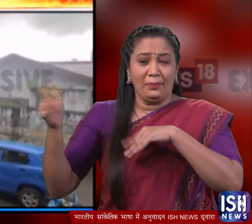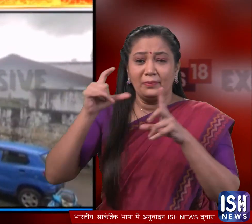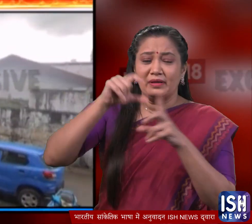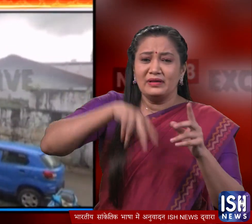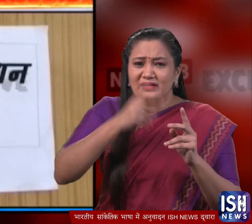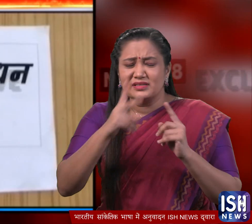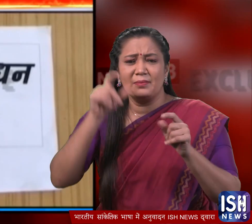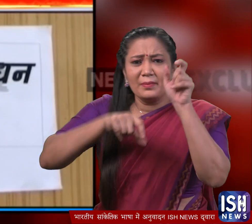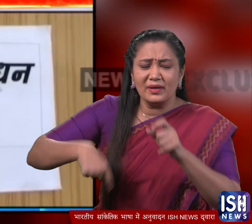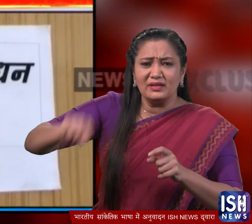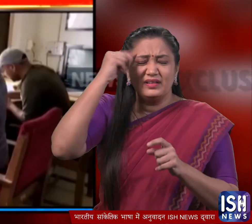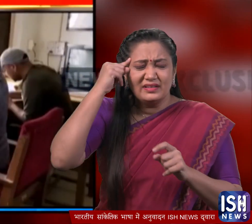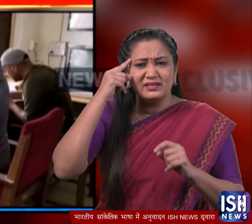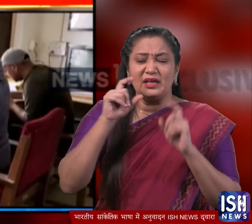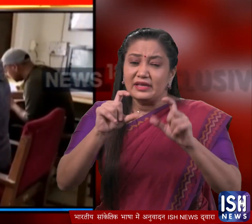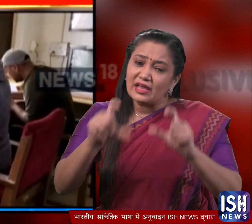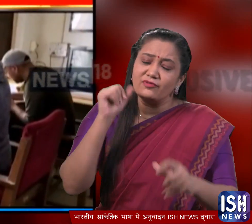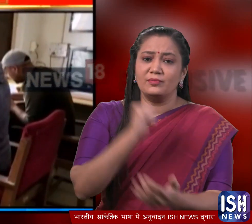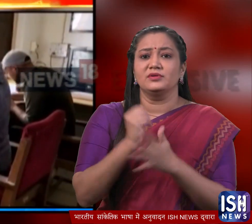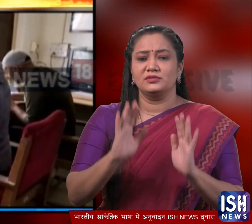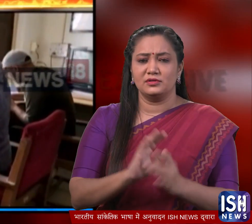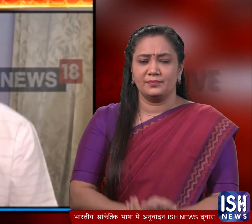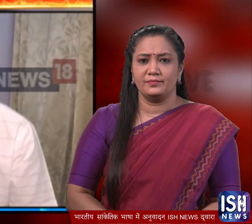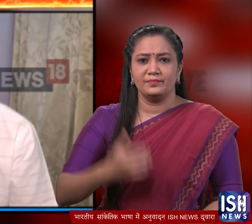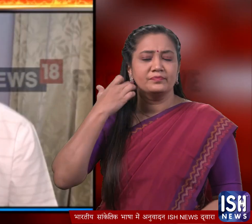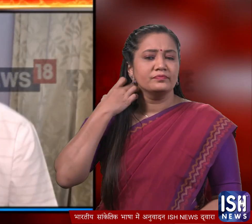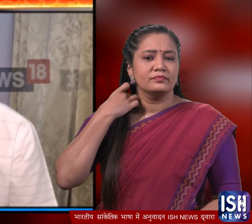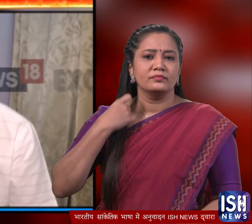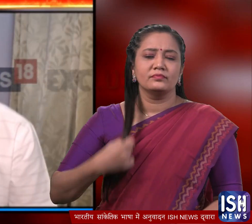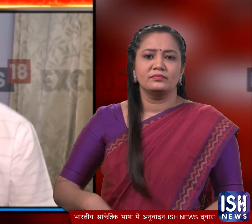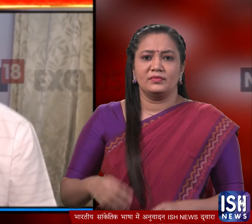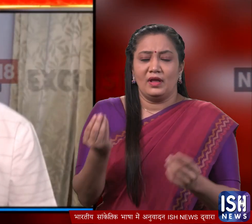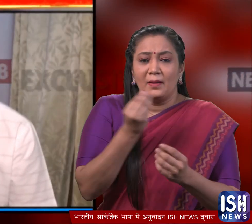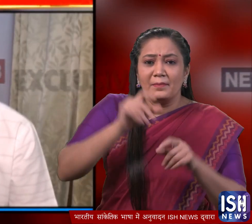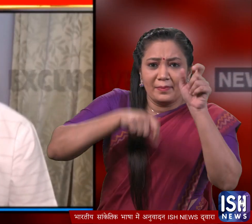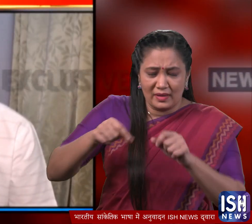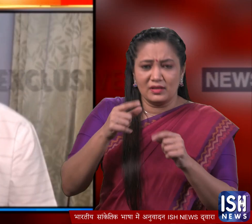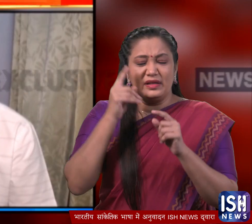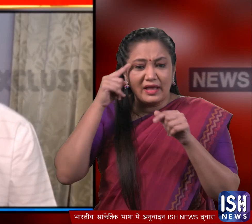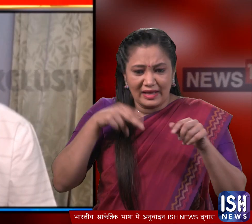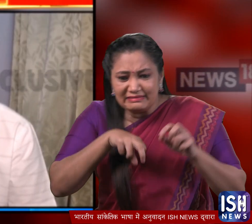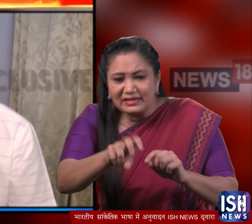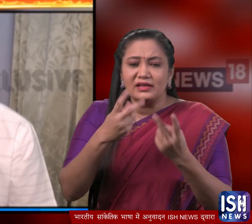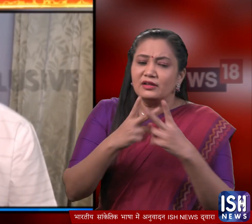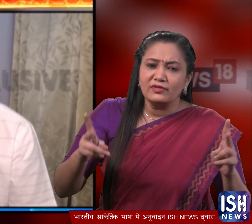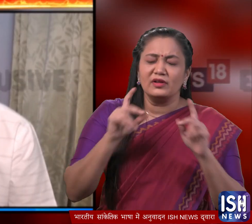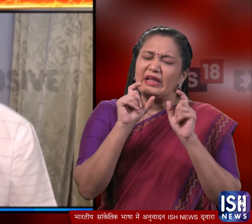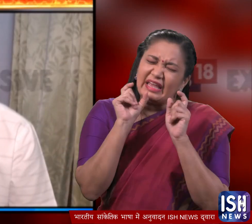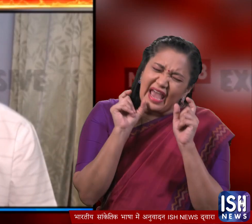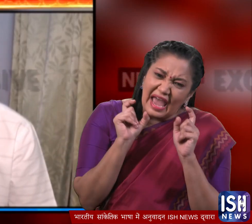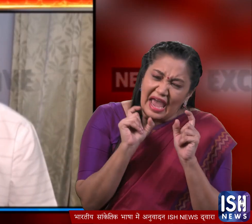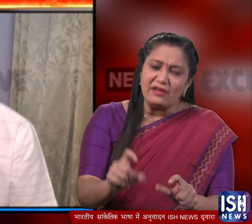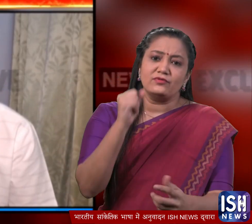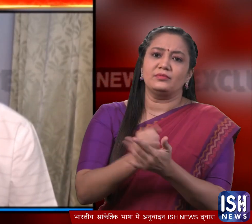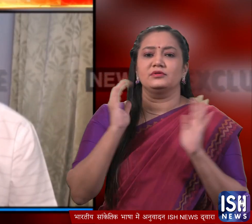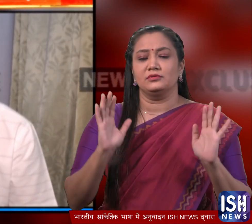बिगड़े मिजाज को देखते हुए प्रशासन ने लोगों से सावधानी बरतने की अपील की। आने जाने का लोग कर रहे हैं प्रयास, उनसे भी मेरा निवेदन रहेगा कि वो बहुत